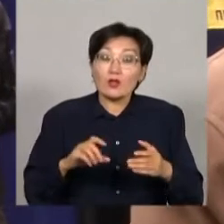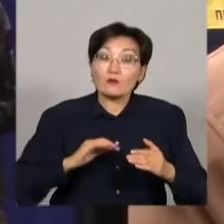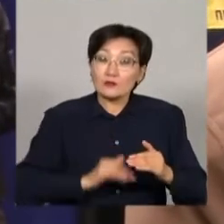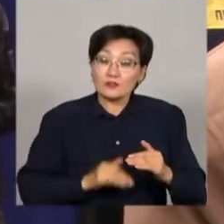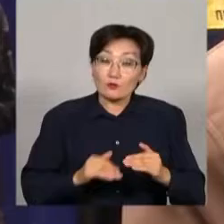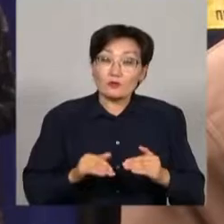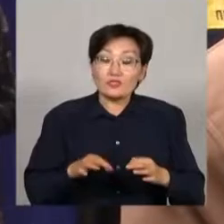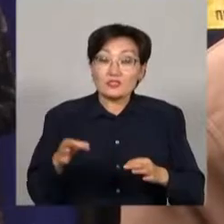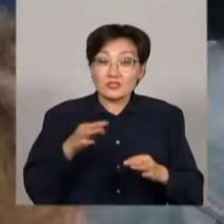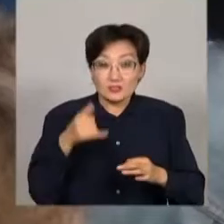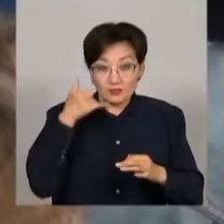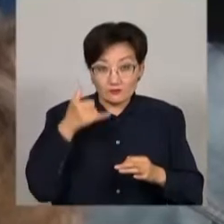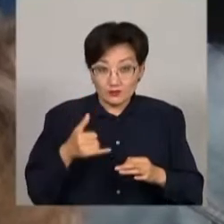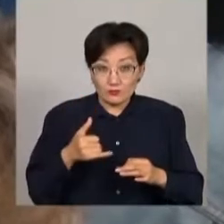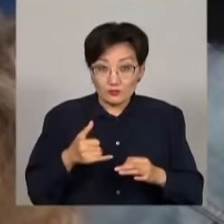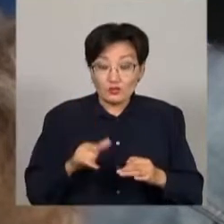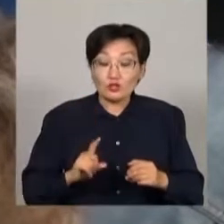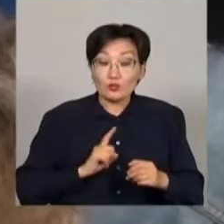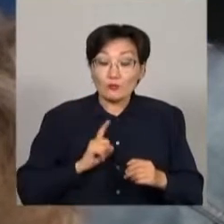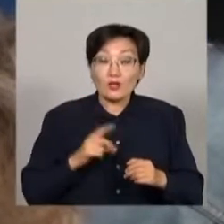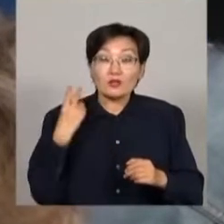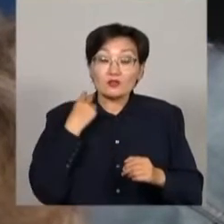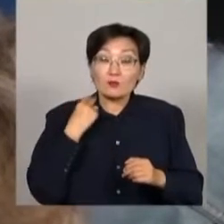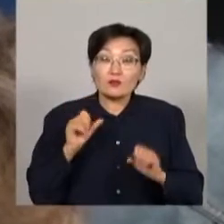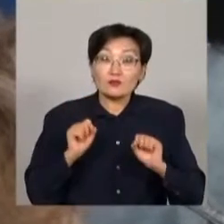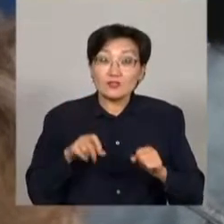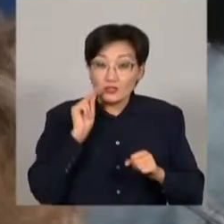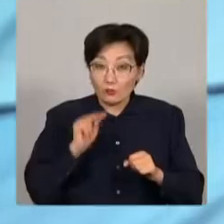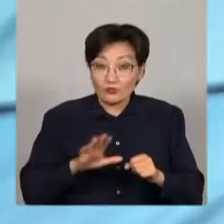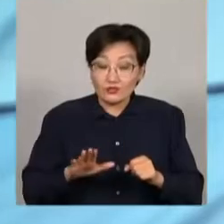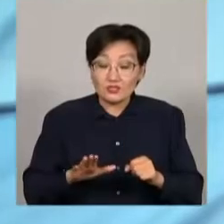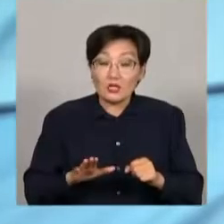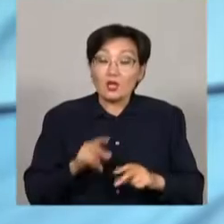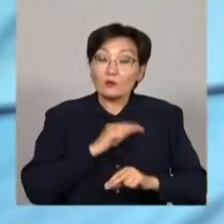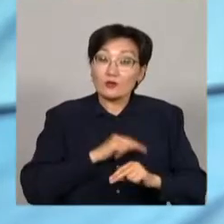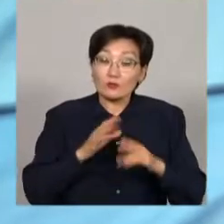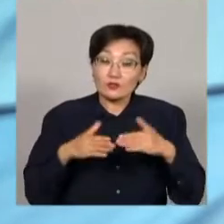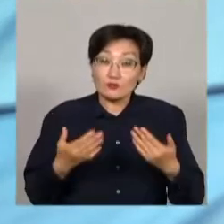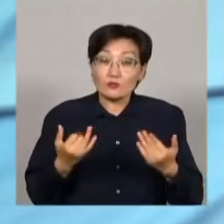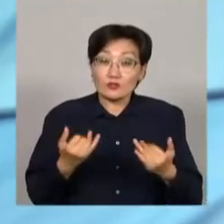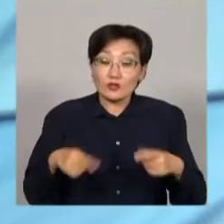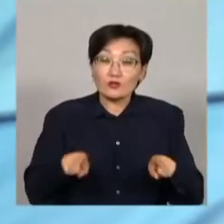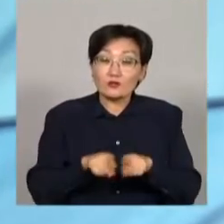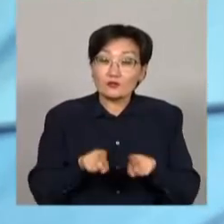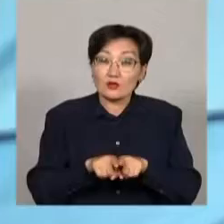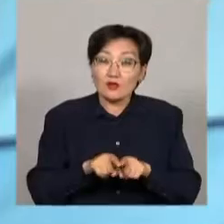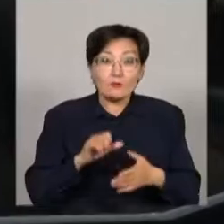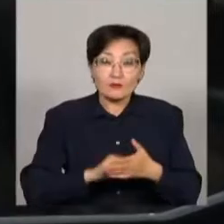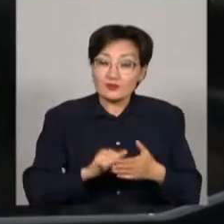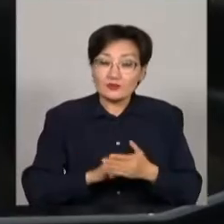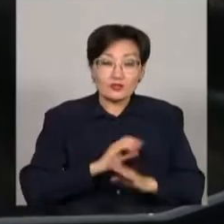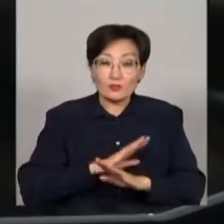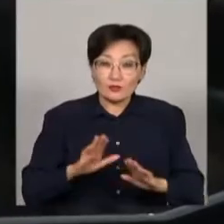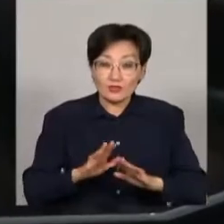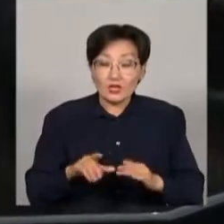Сказали, свяжемся. Жду. Если раньше должник мог заявить, что не виноват, поскольку работы нет, то теперь этот номер не пройдет.